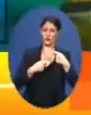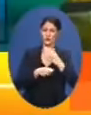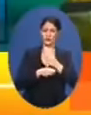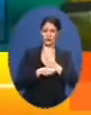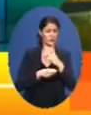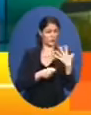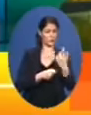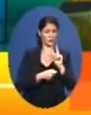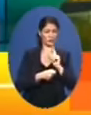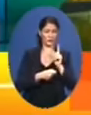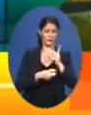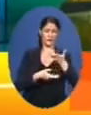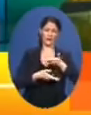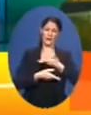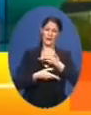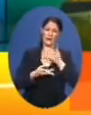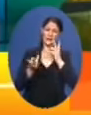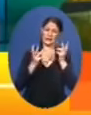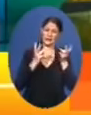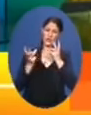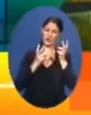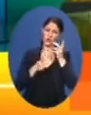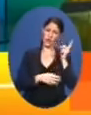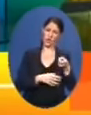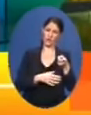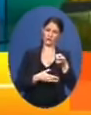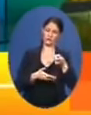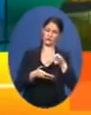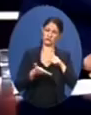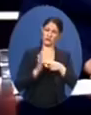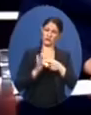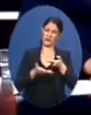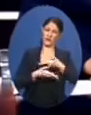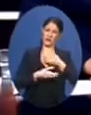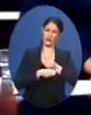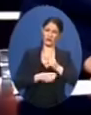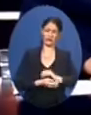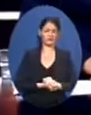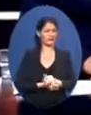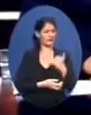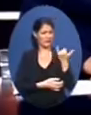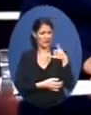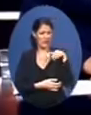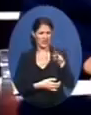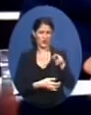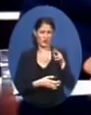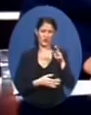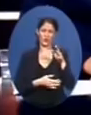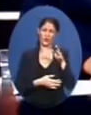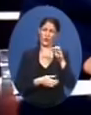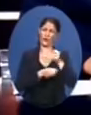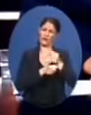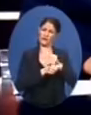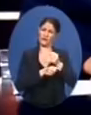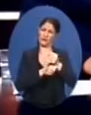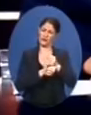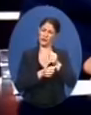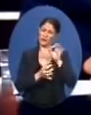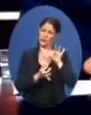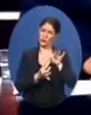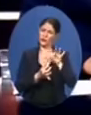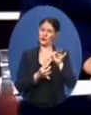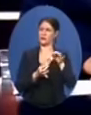צוברים את הניסיון הנדרש כדי להתקדם בסולם השכר. אבל תמיד יש עובדים שאין להם השכלה, שאין להם מיומנות, ועדיין צריכים אותם בתחומים